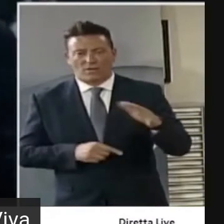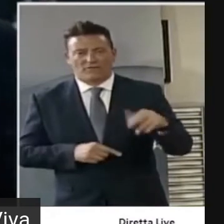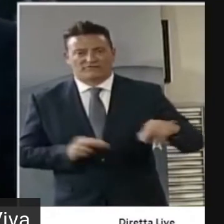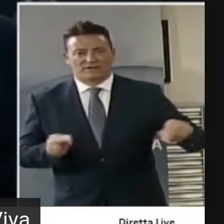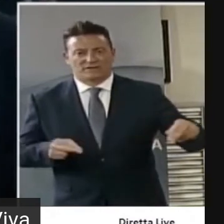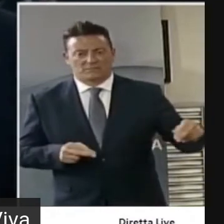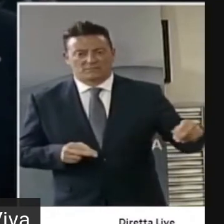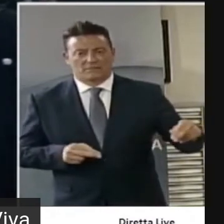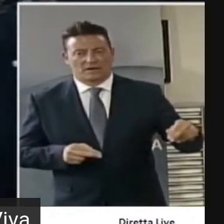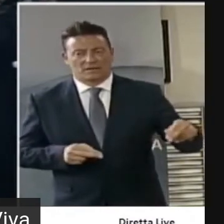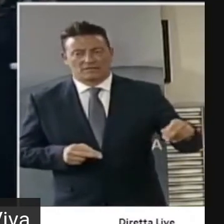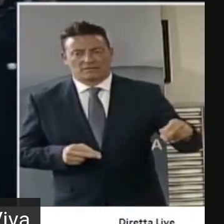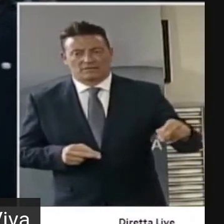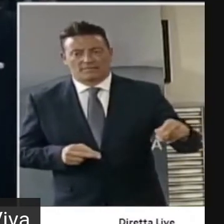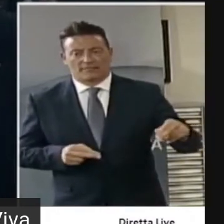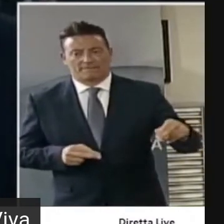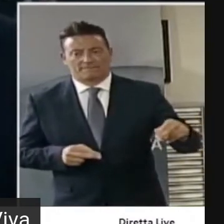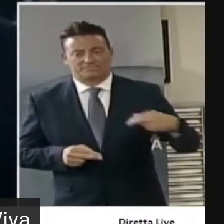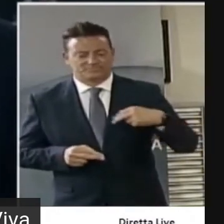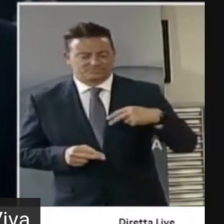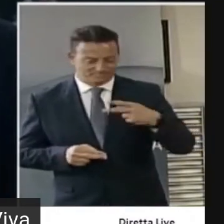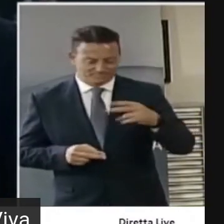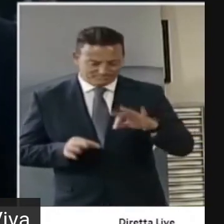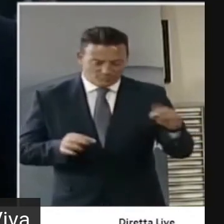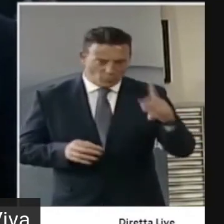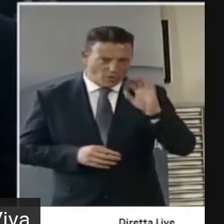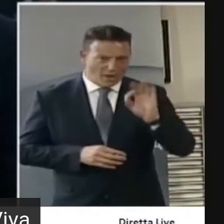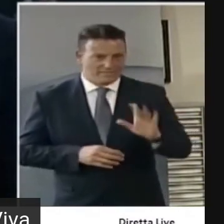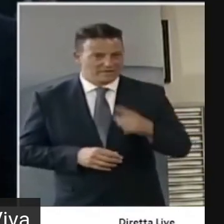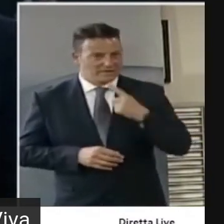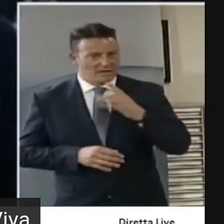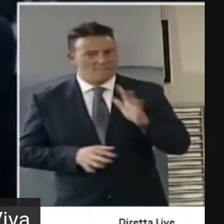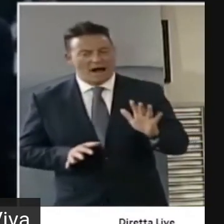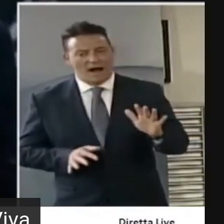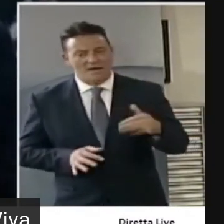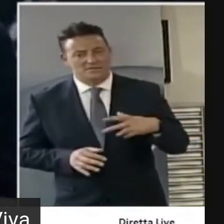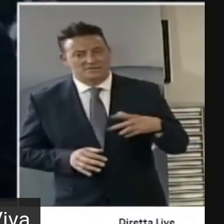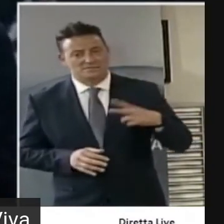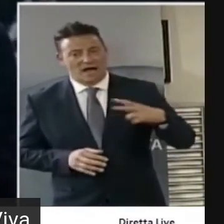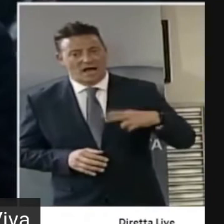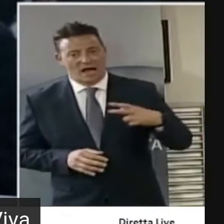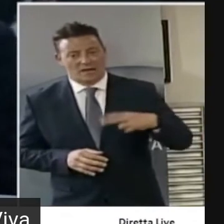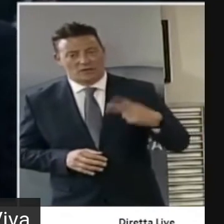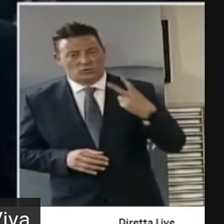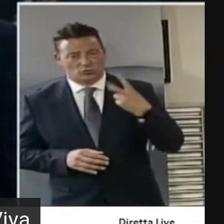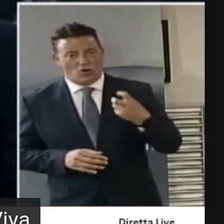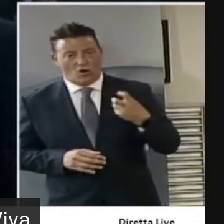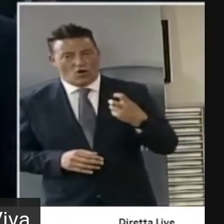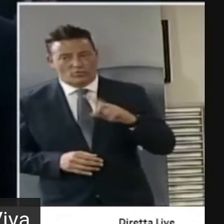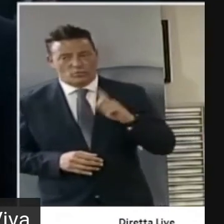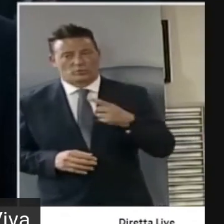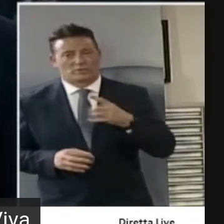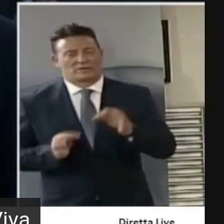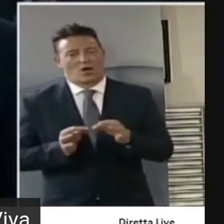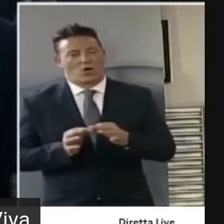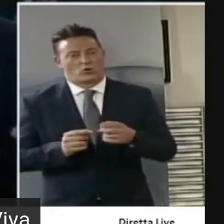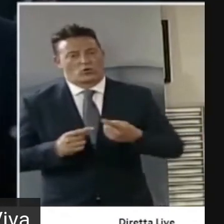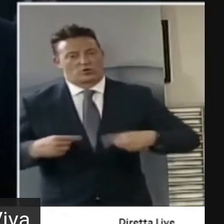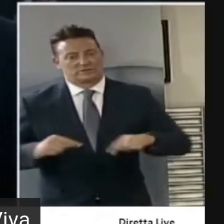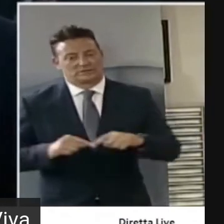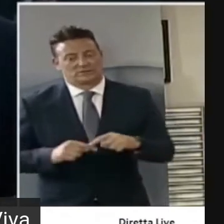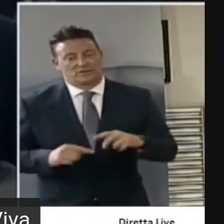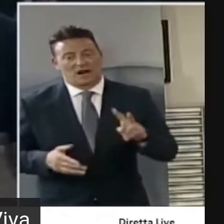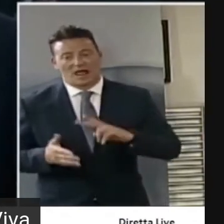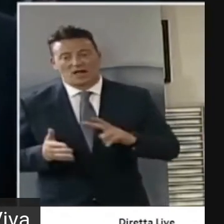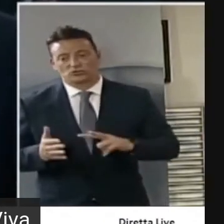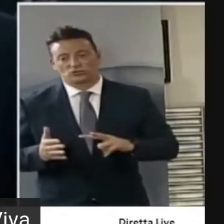cui non so decifrare il nome, ma comunque spero che si trovi la convergenza di tutto il Consiglio. Leggo